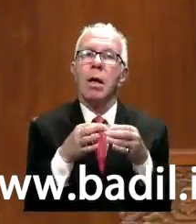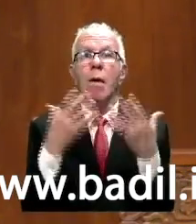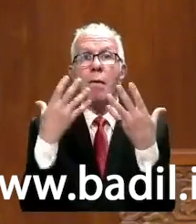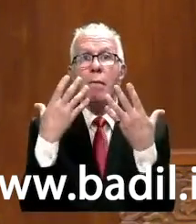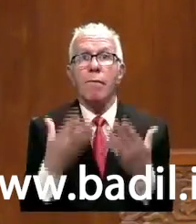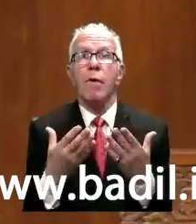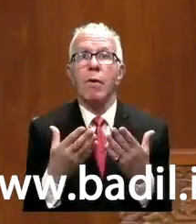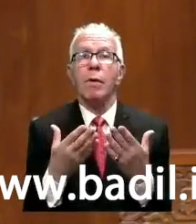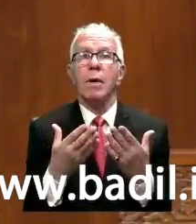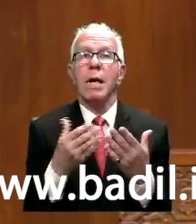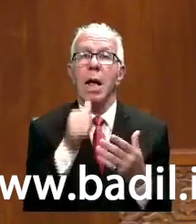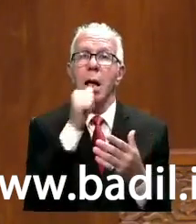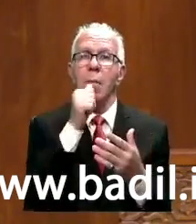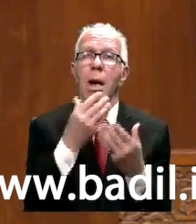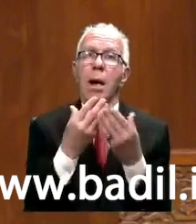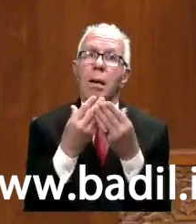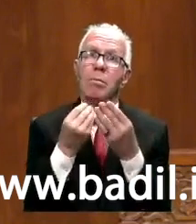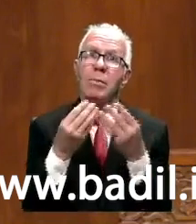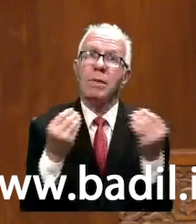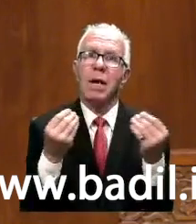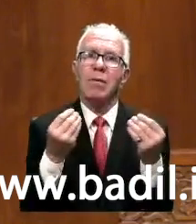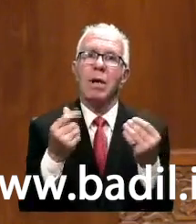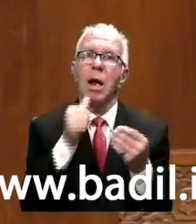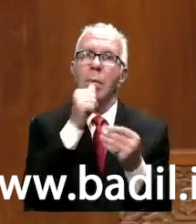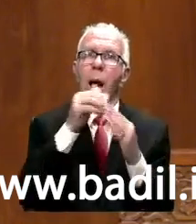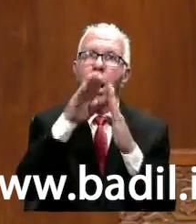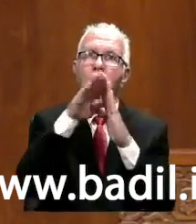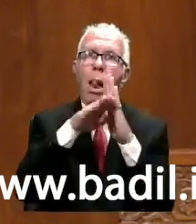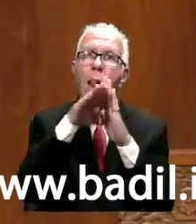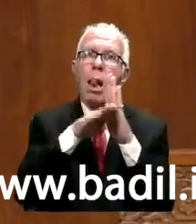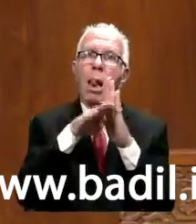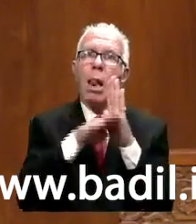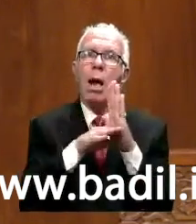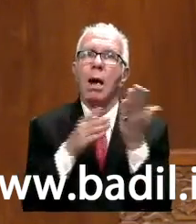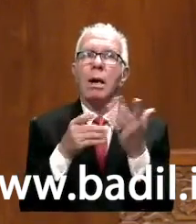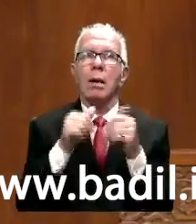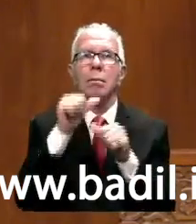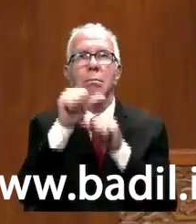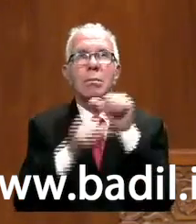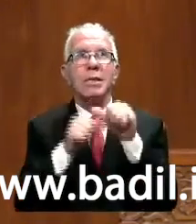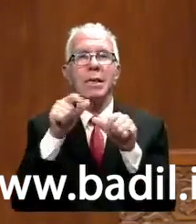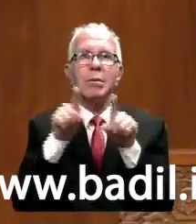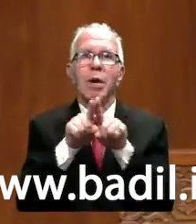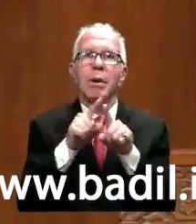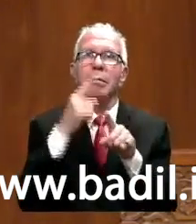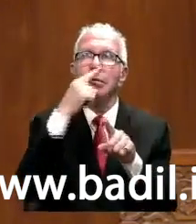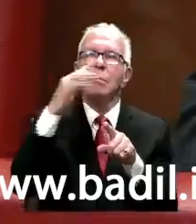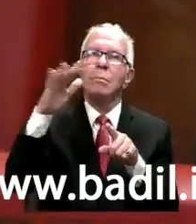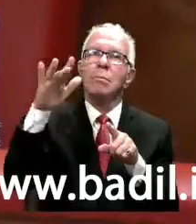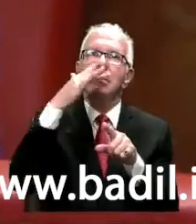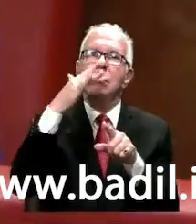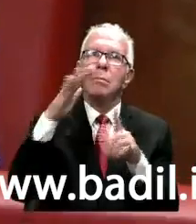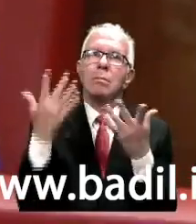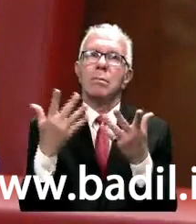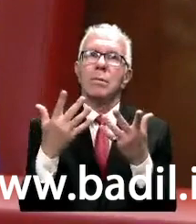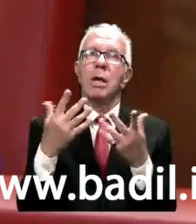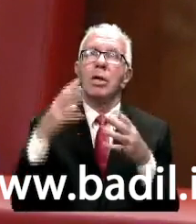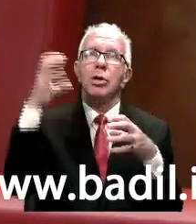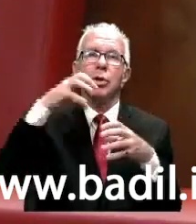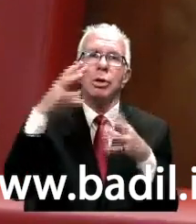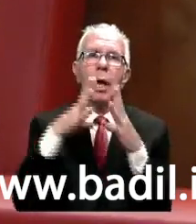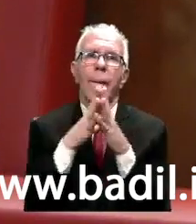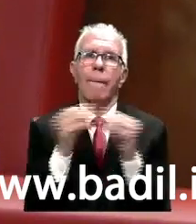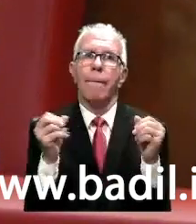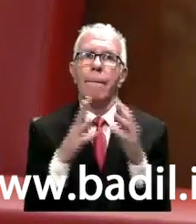الاجهاد المائي الذي كتعرفوا بلا النافذه لتاثير التقلبات المناخيه واستمرار الجفاف